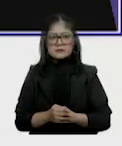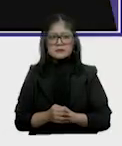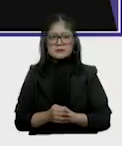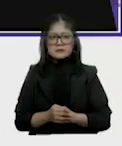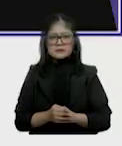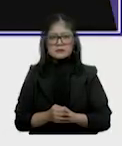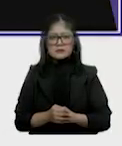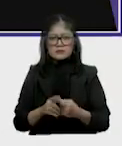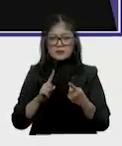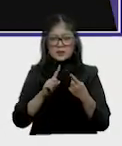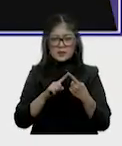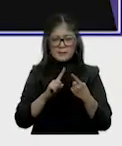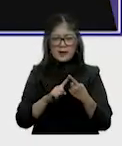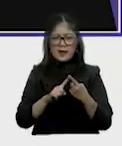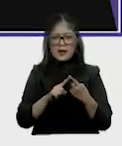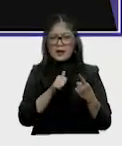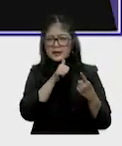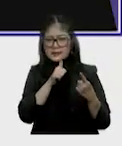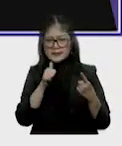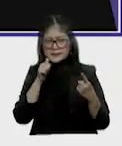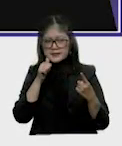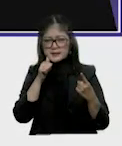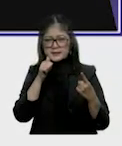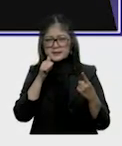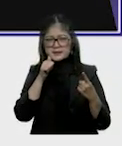Pertama ada Anies Baswedan sama